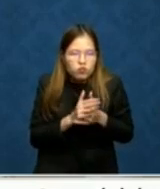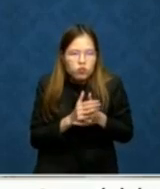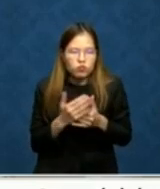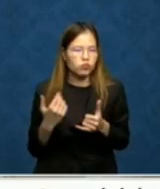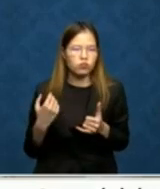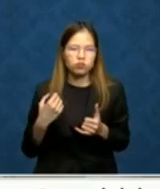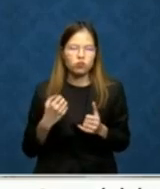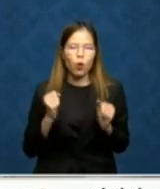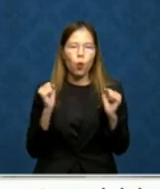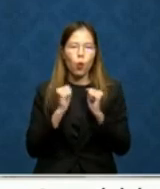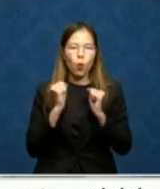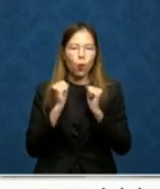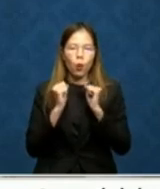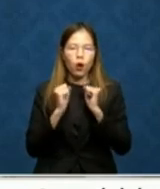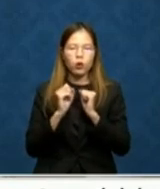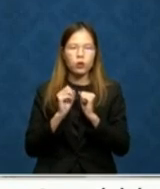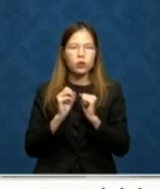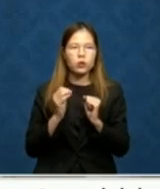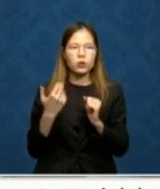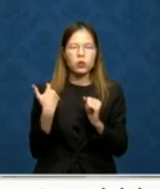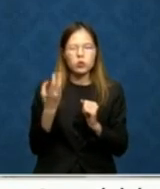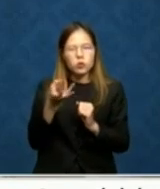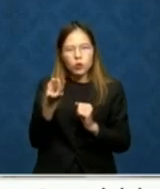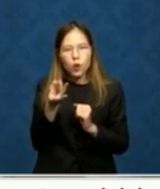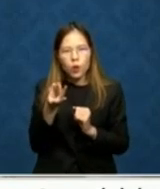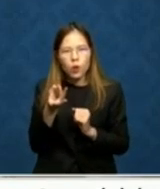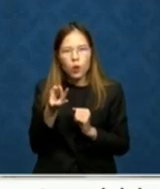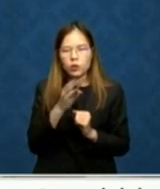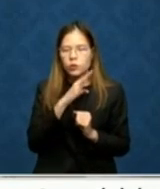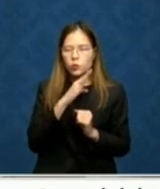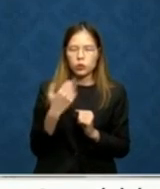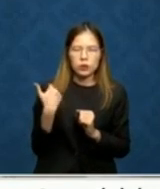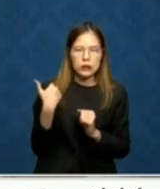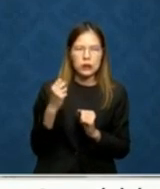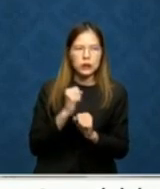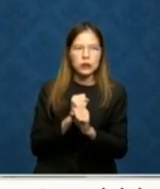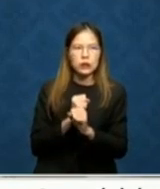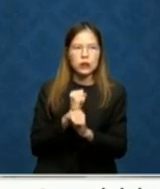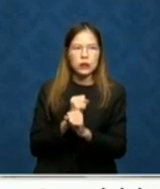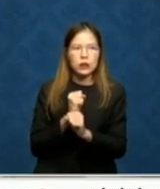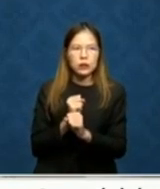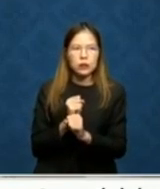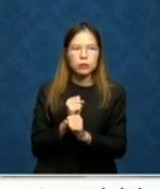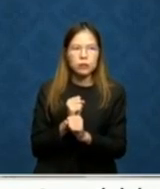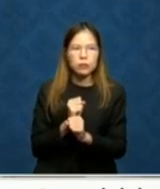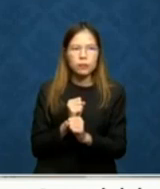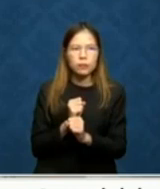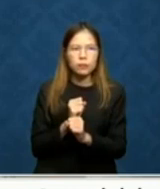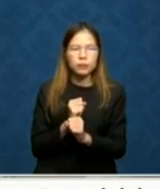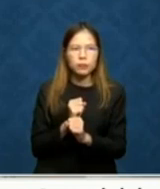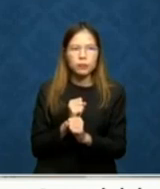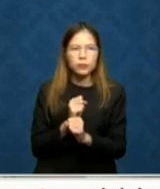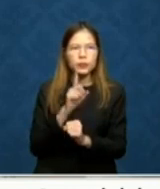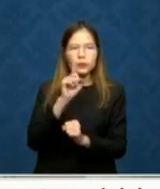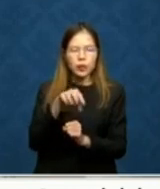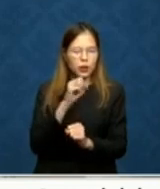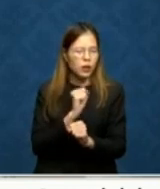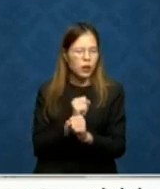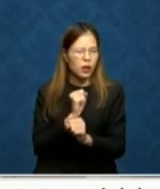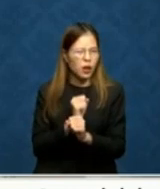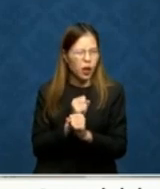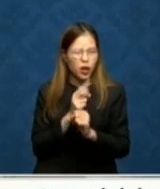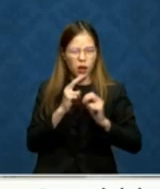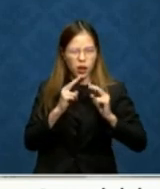าในการออกมาเนี่ยก็ต้องบอกว่าน้อยค่ะและยิ่งที่สำคัญที่สุดค่ะในเรื่องของการกระทำชำเรา